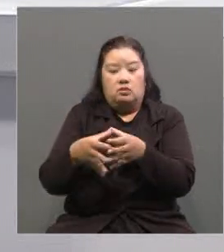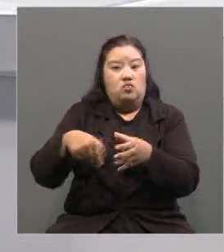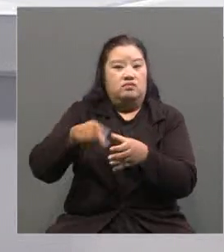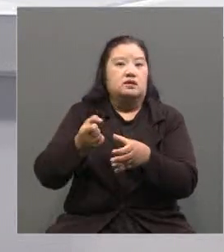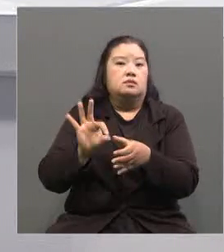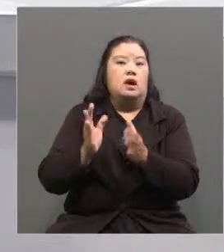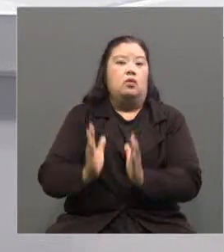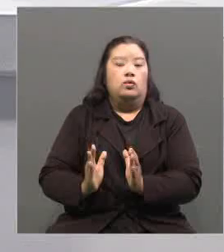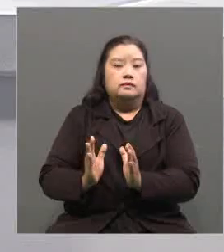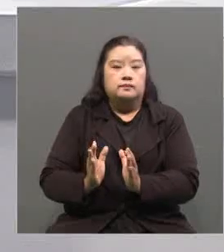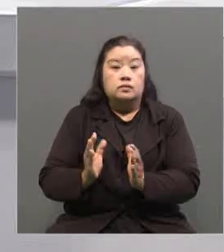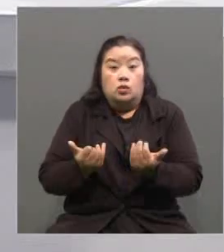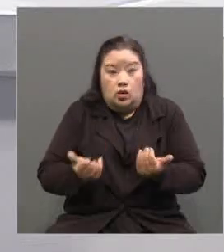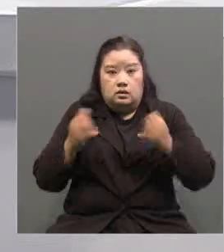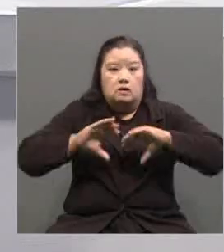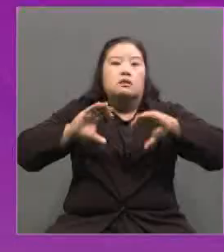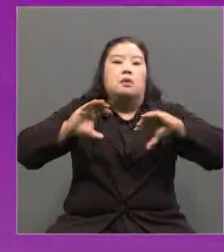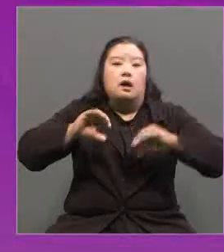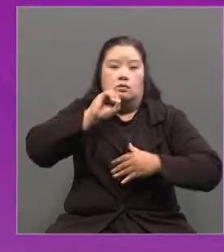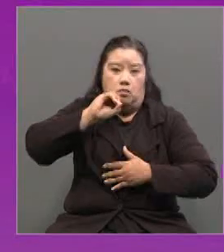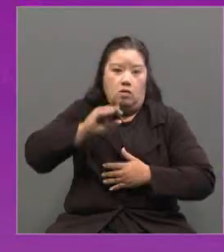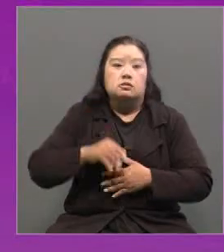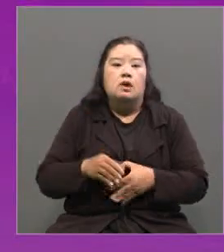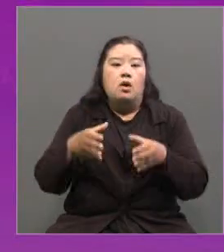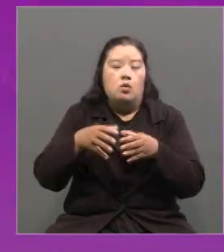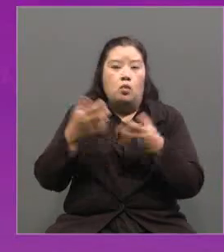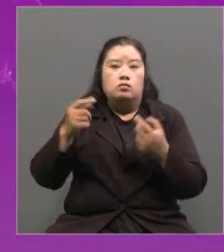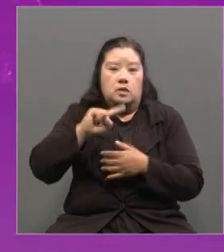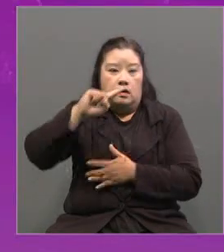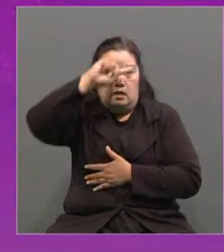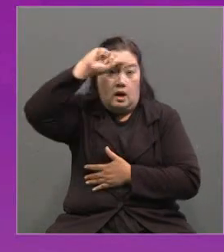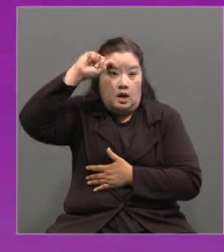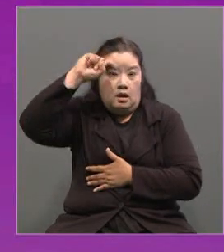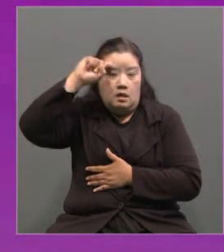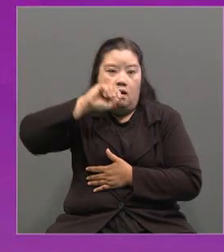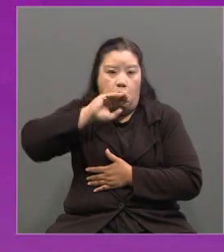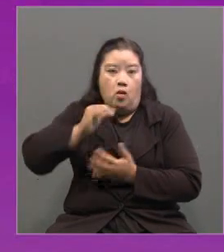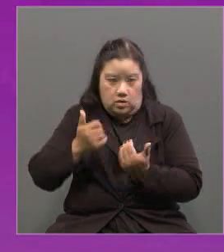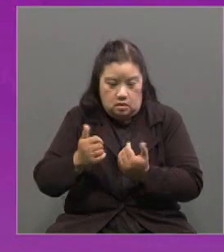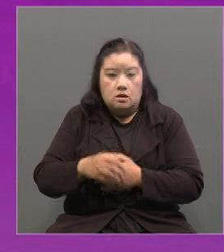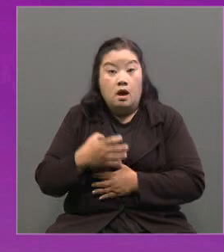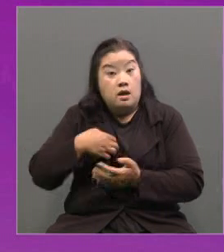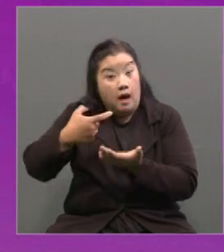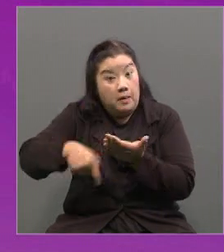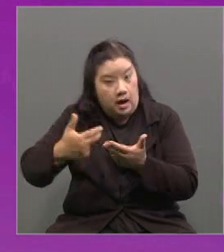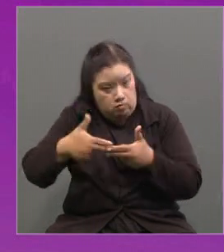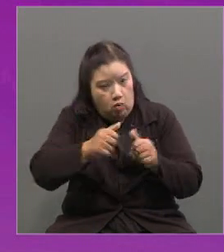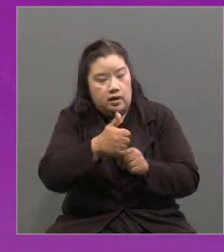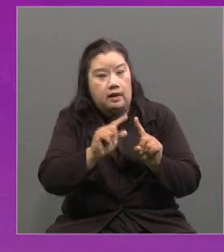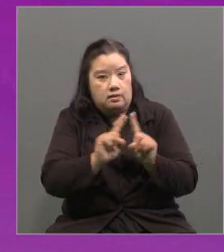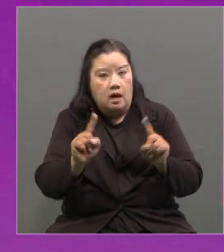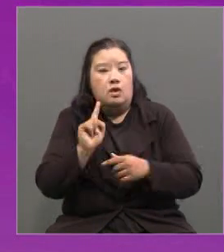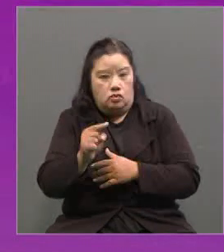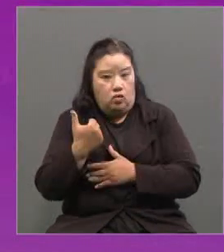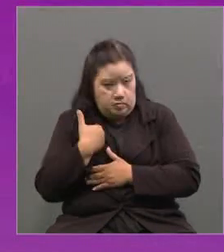ล่าสุดตอนนี้ทางประเทศไทยก็เปิดเผยว่ากลุ่มฮามาสยืนยันในเรื่องของความพร้อมที่จะปล่อยตัวประกันแต่ว่าเขา